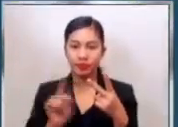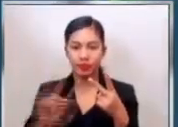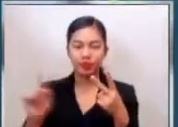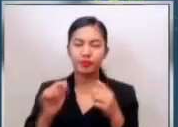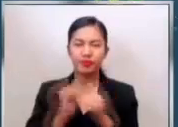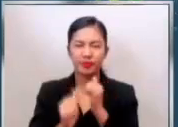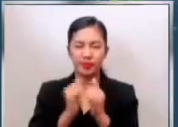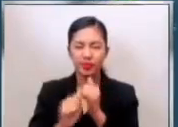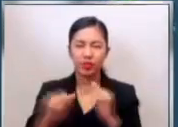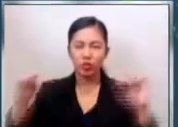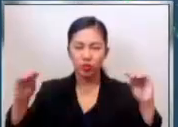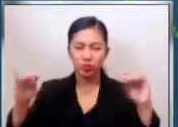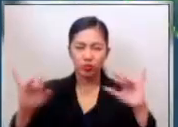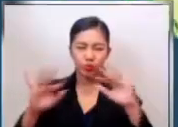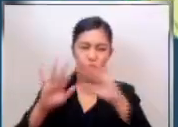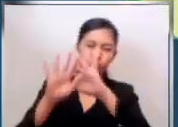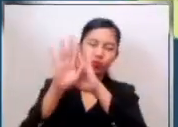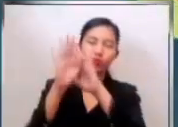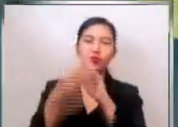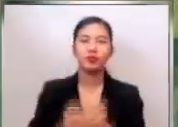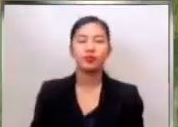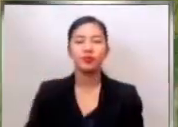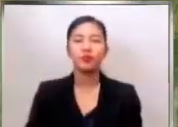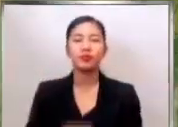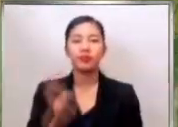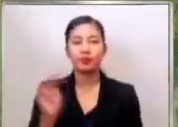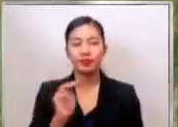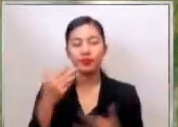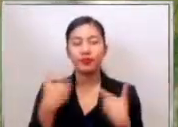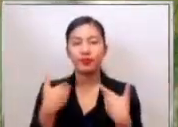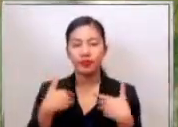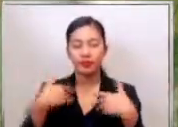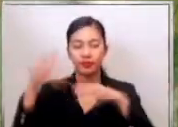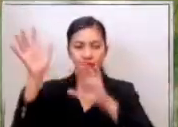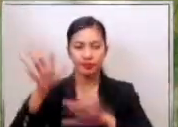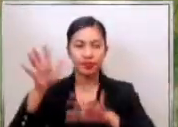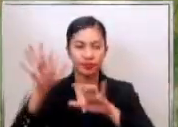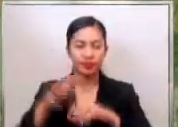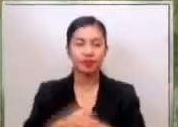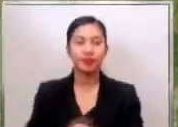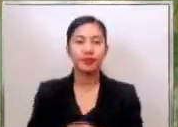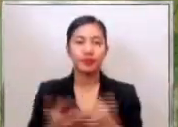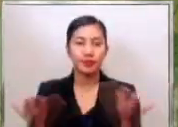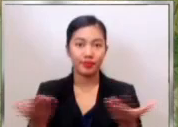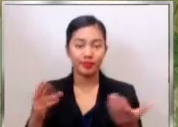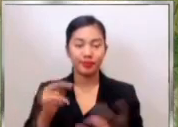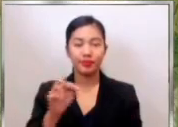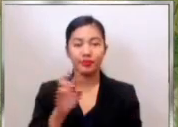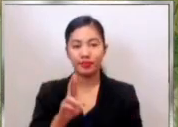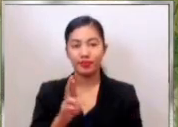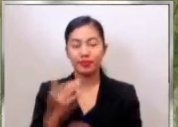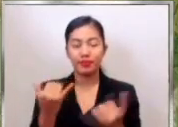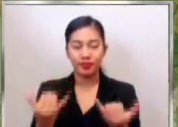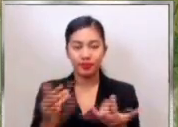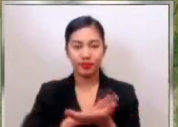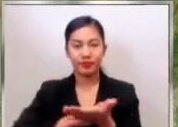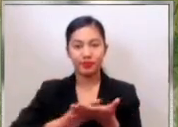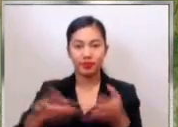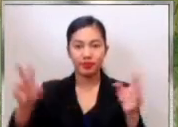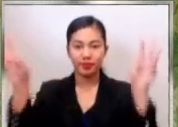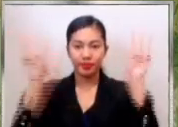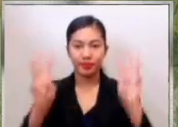local thunderstorm bandang hapon. Mananatiling maayos naman ang lagay ng panahon dito sa Metro Manila ngayon hanggang bukas.